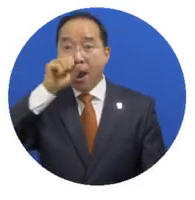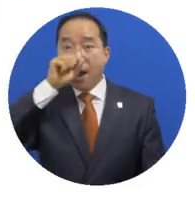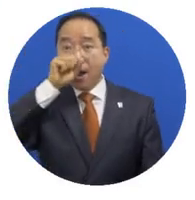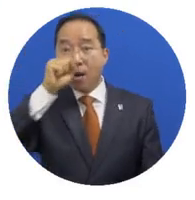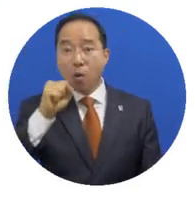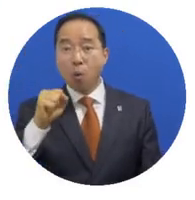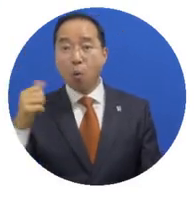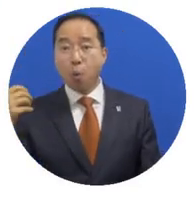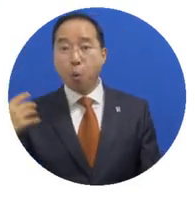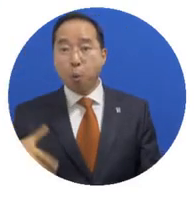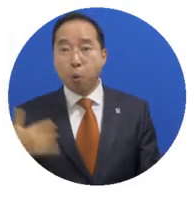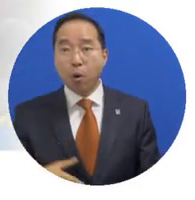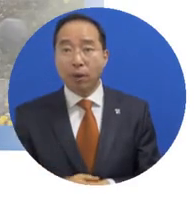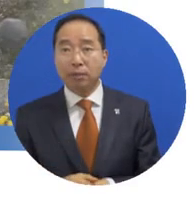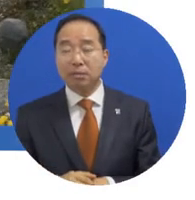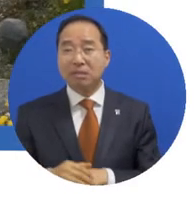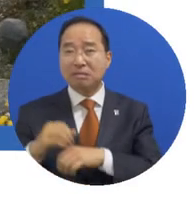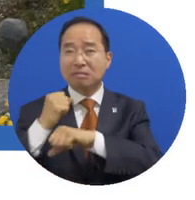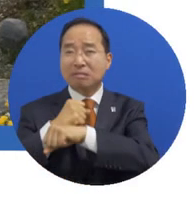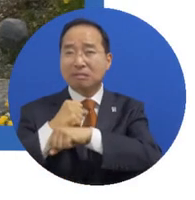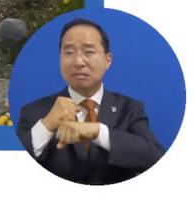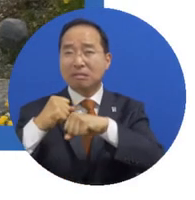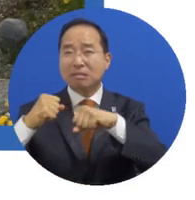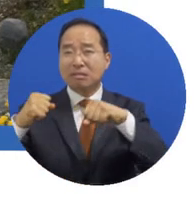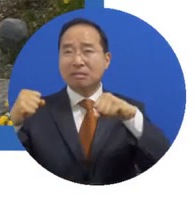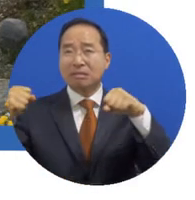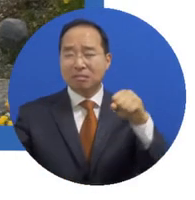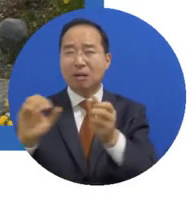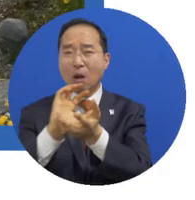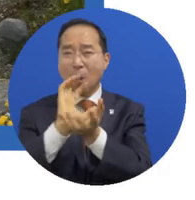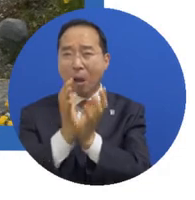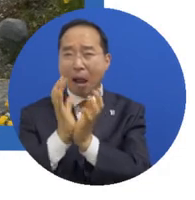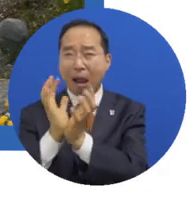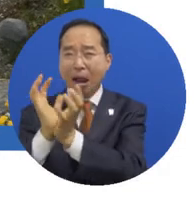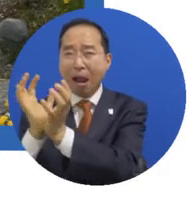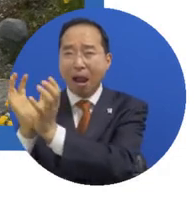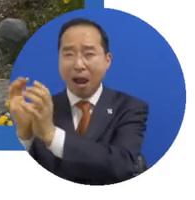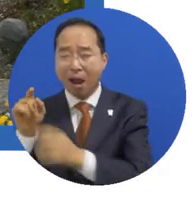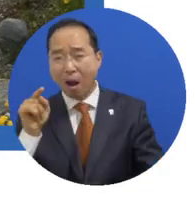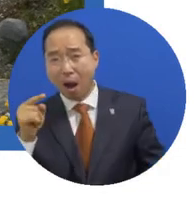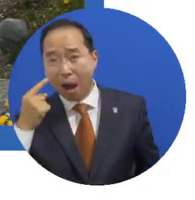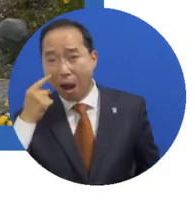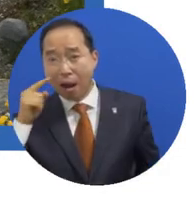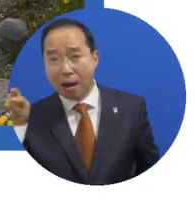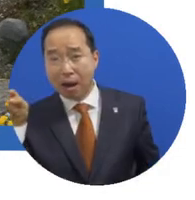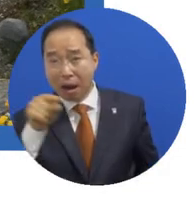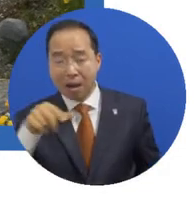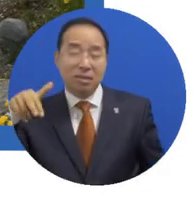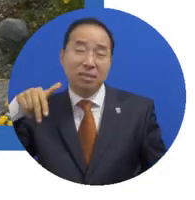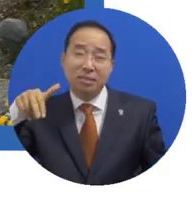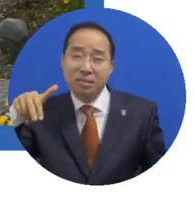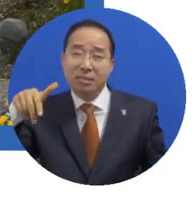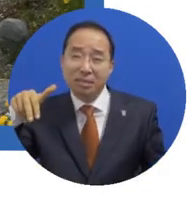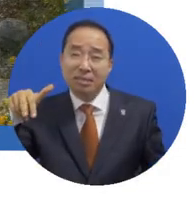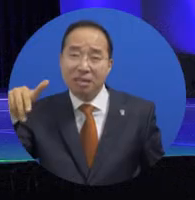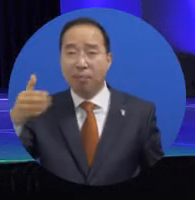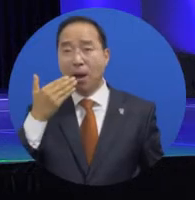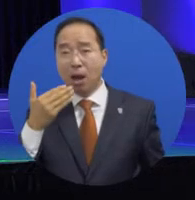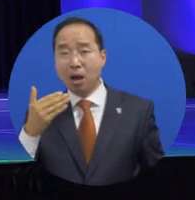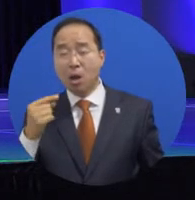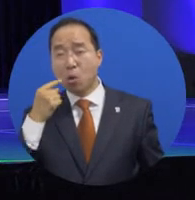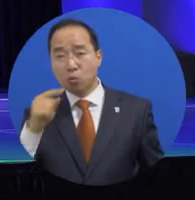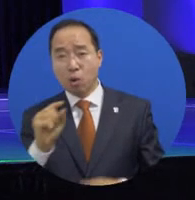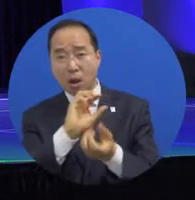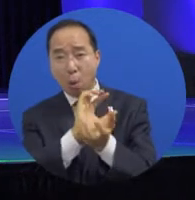없었어요. 저렇게 넓은 분지에 아름다운 꽃이 가득 핀 데를 끊임없이 걷게 됩니다.